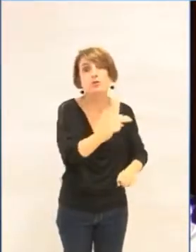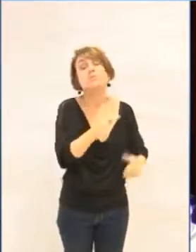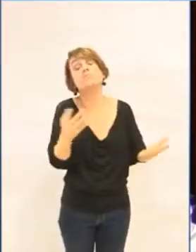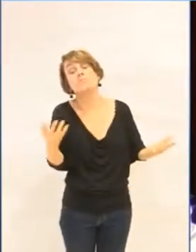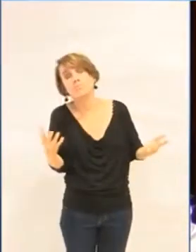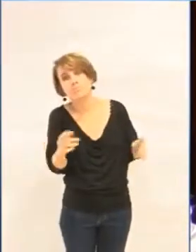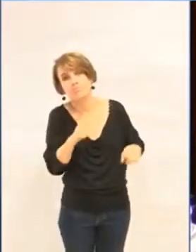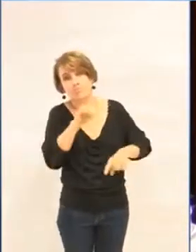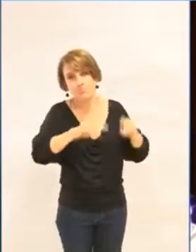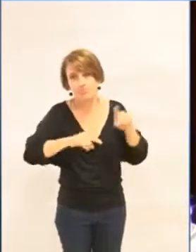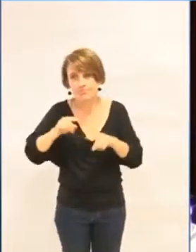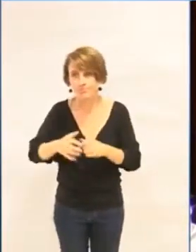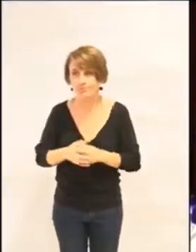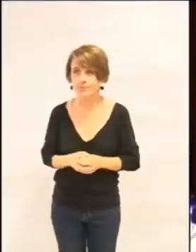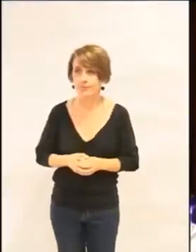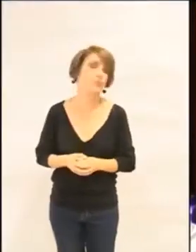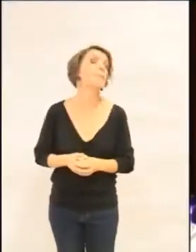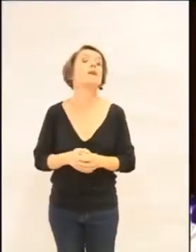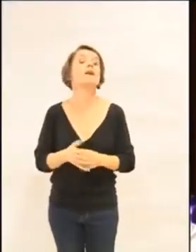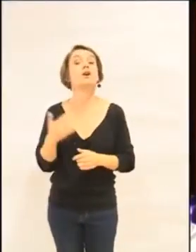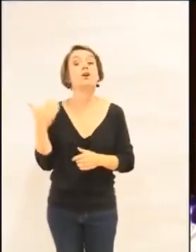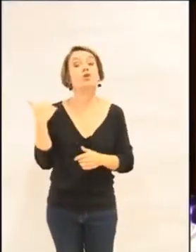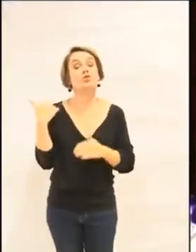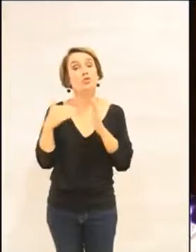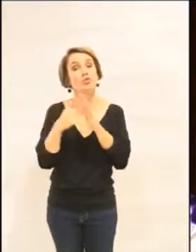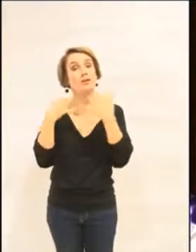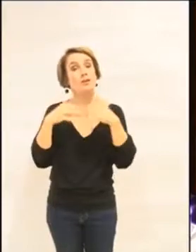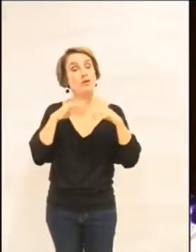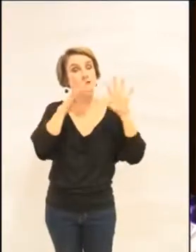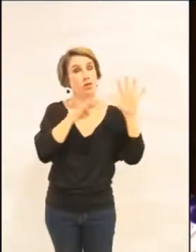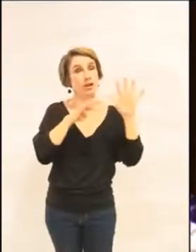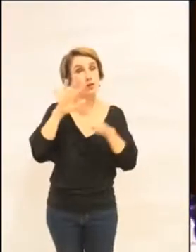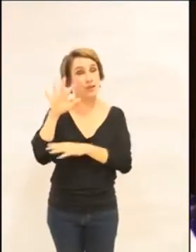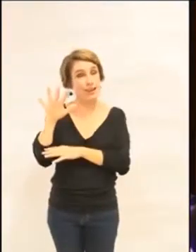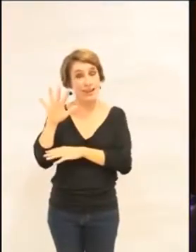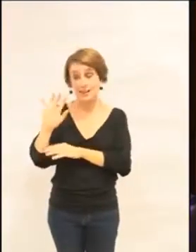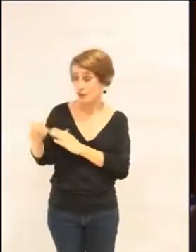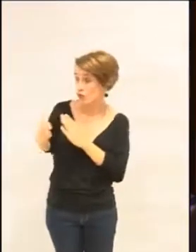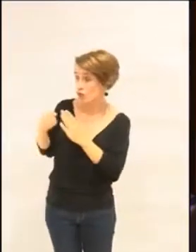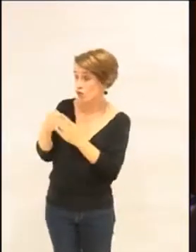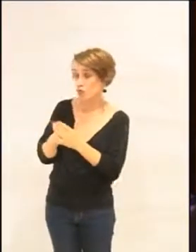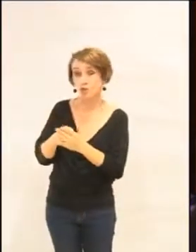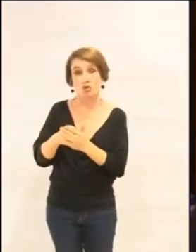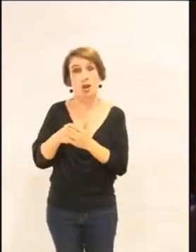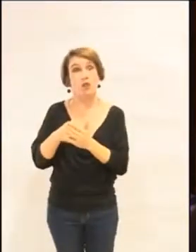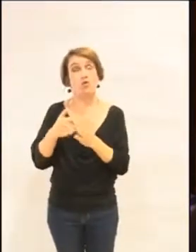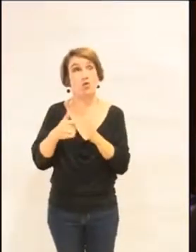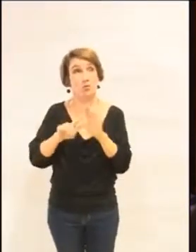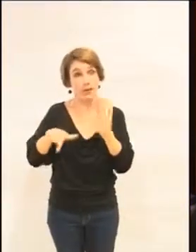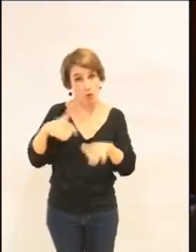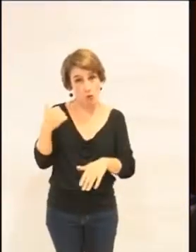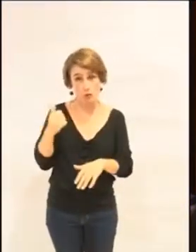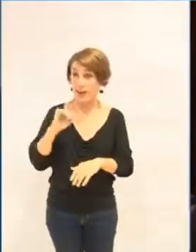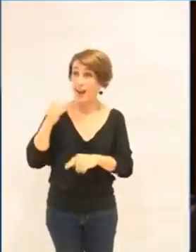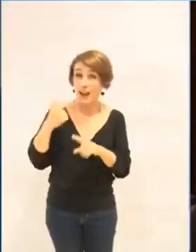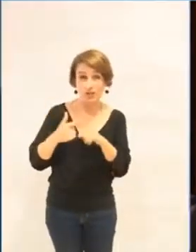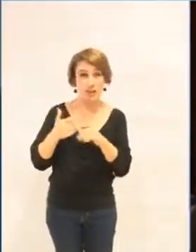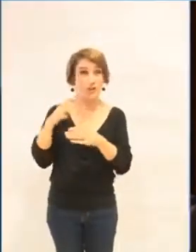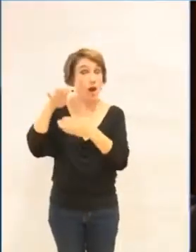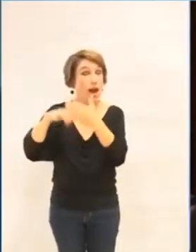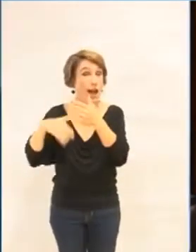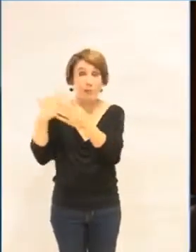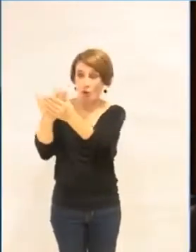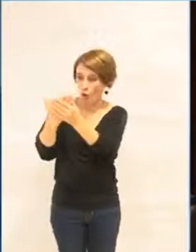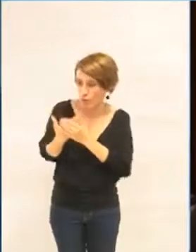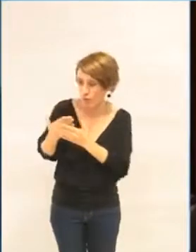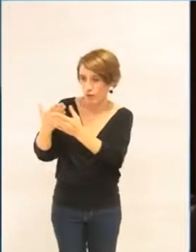Depuis 1995 et jusqu'au rapport de 2011, tous les rapports ont évidemment donné lieu à des échanges contradictoires,